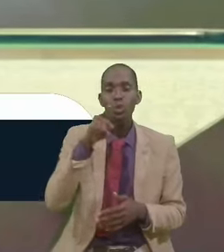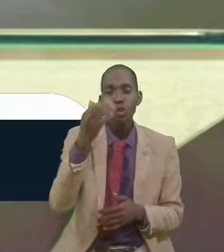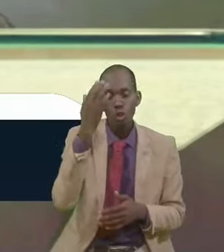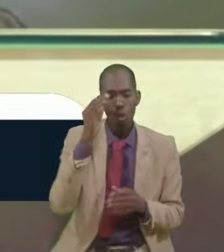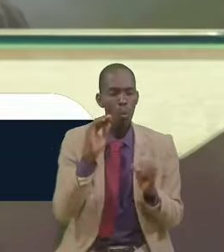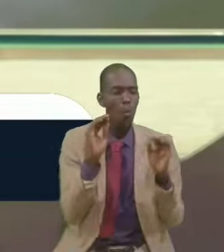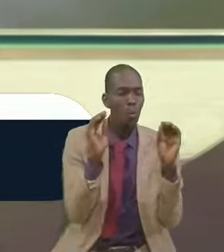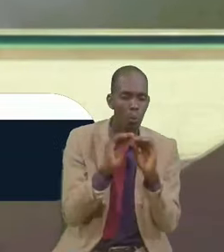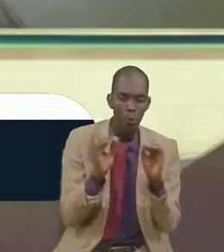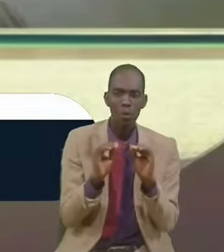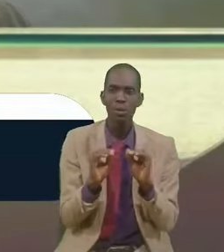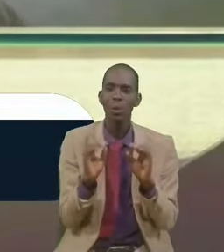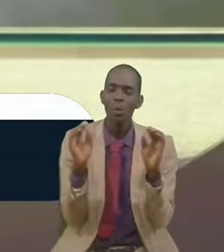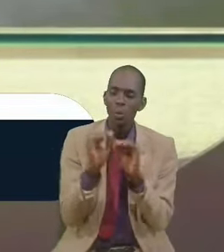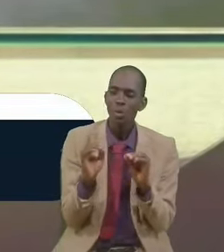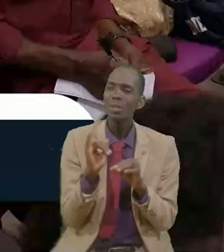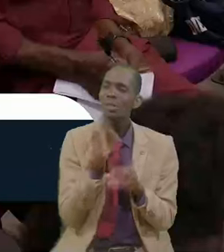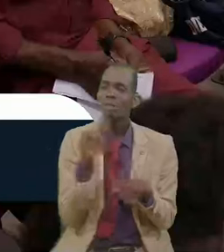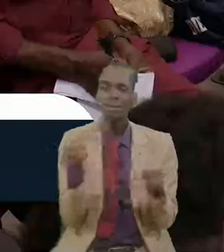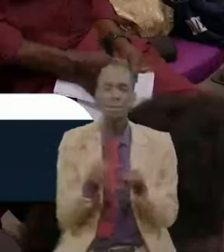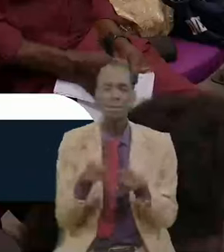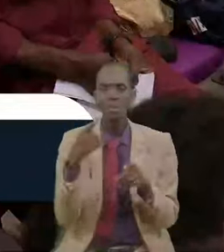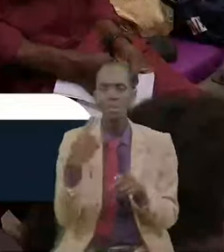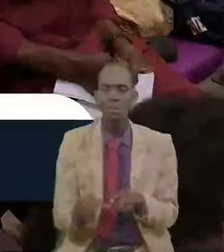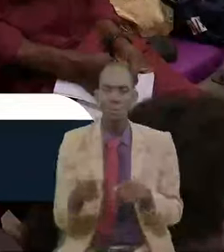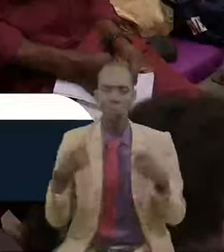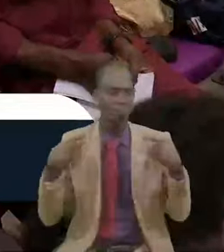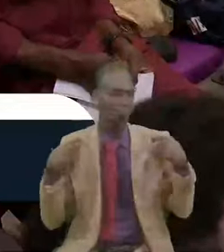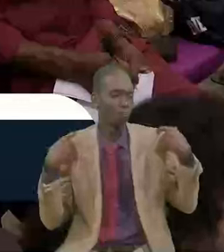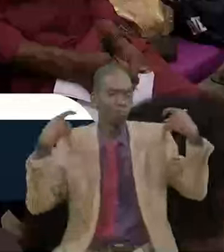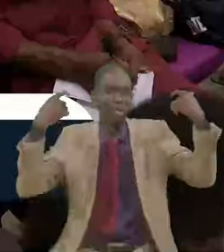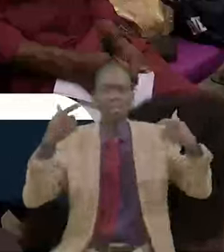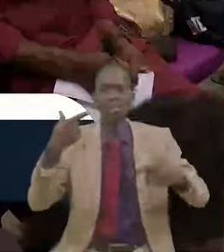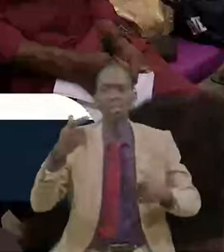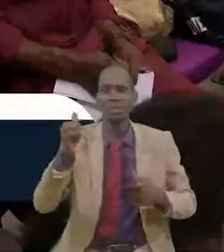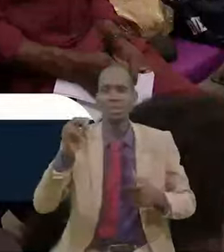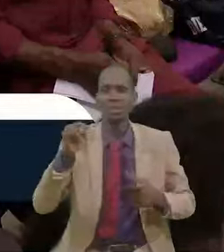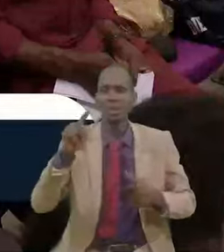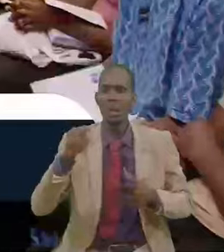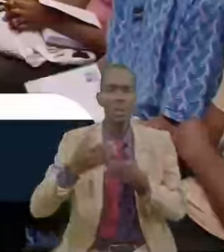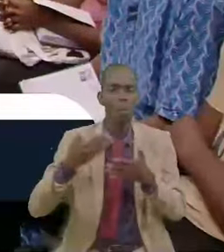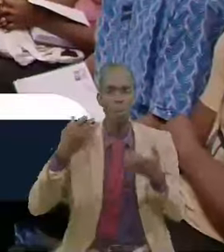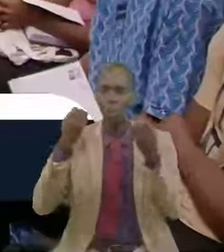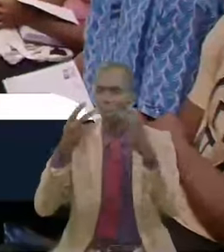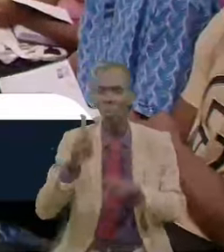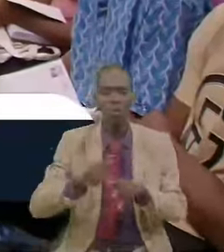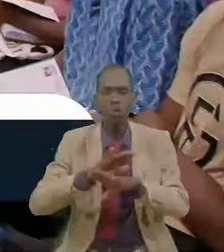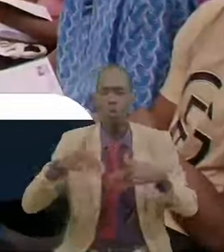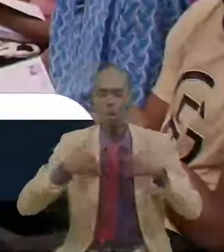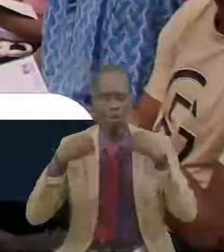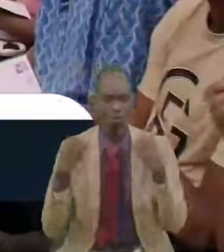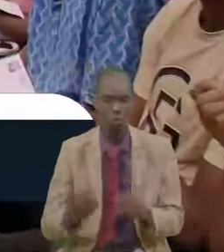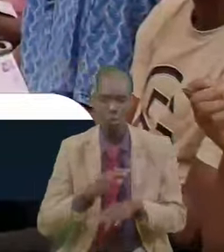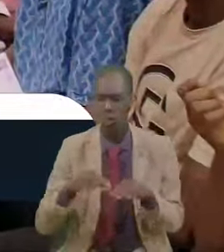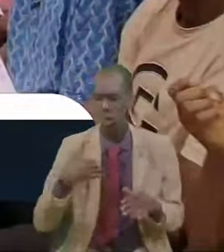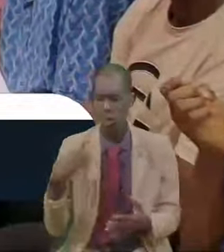Rien. Rien est comme un géant devant beaucoup de personnes. Ils n'ont pas la force, ils n'ont pas les